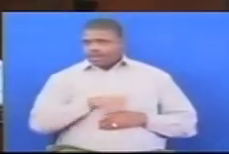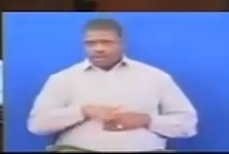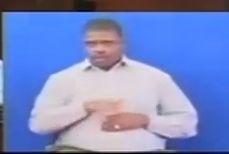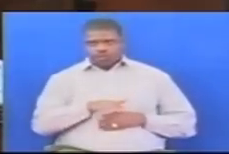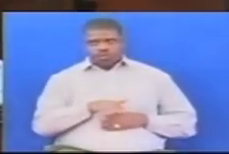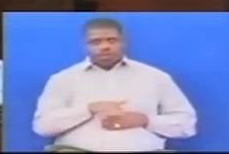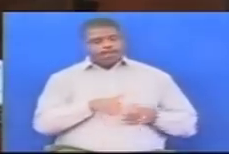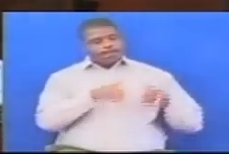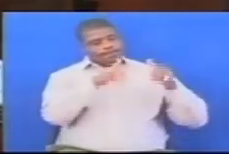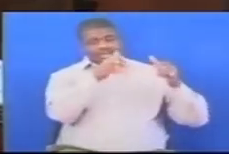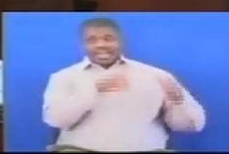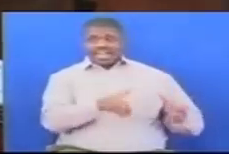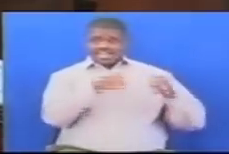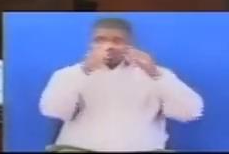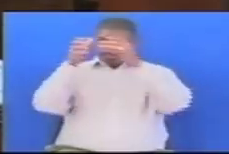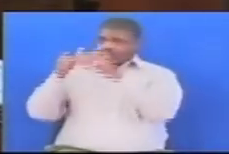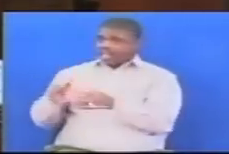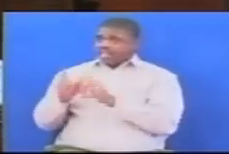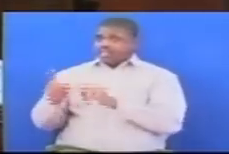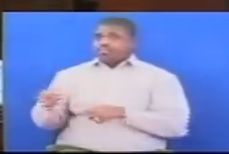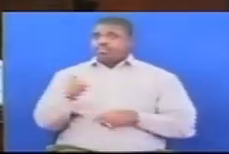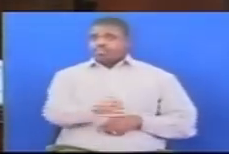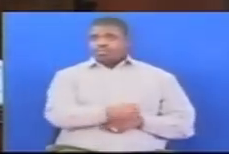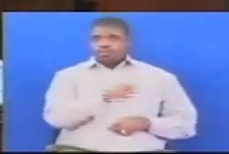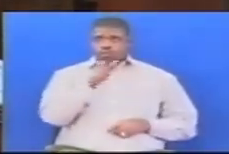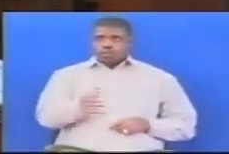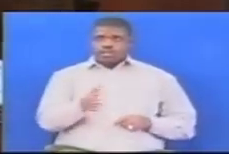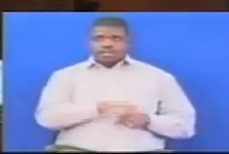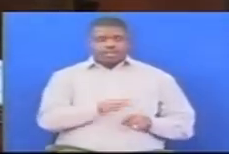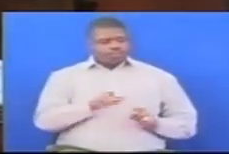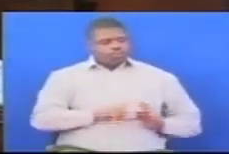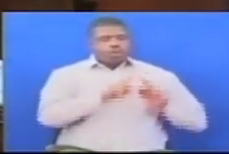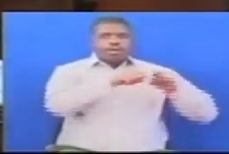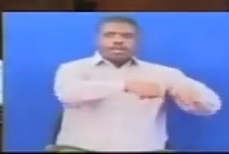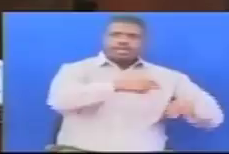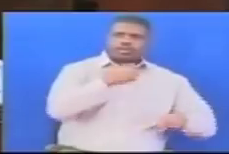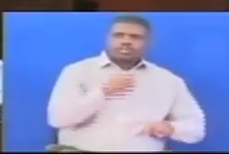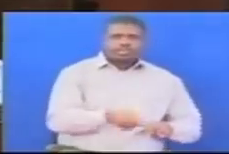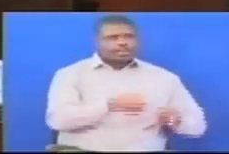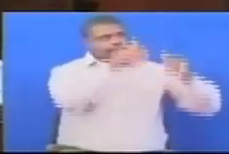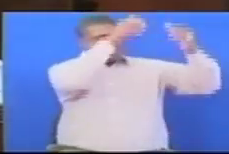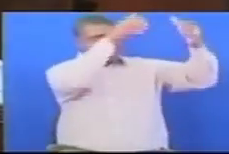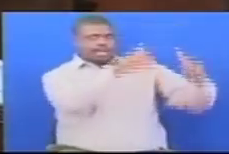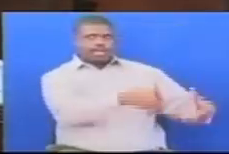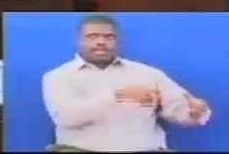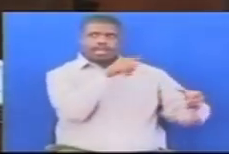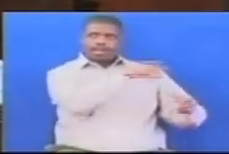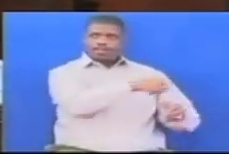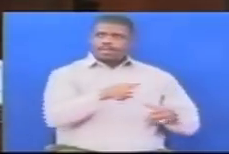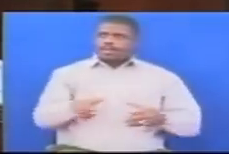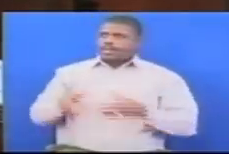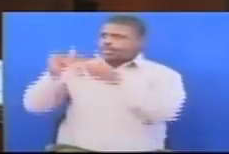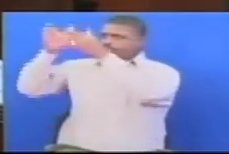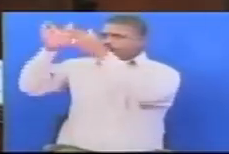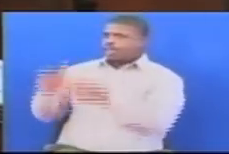matanki yameshaainishwa. Wataalamu wenu wamekwenda kule wakasema tanki litakaa hapa na mtiriko utakuwa